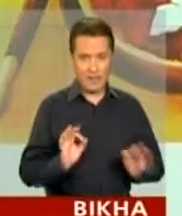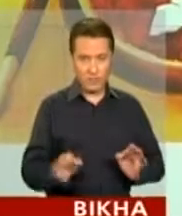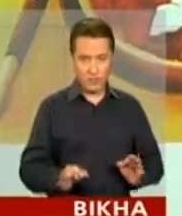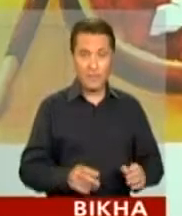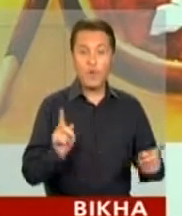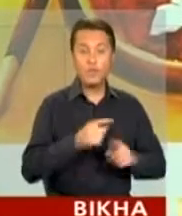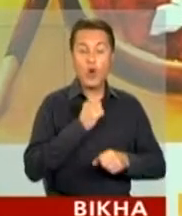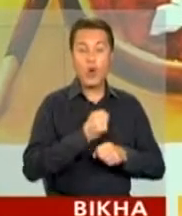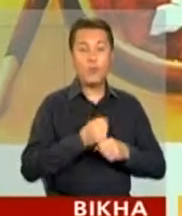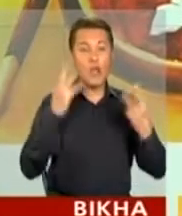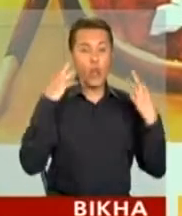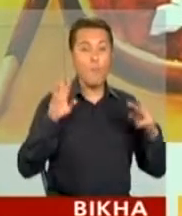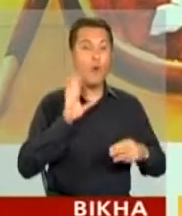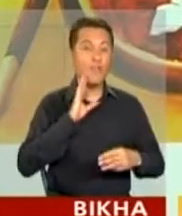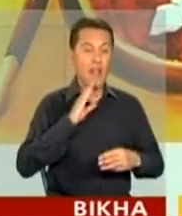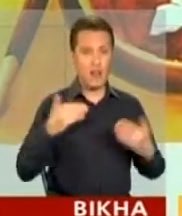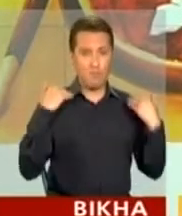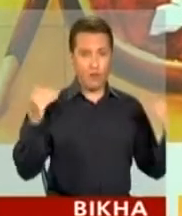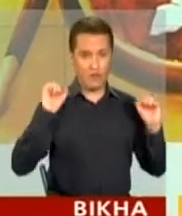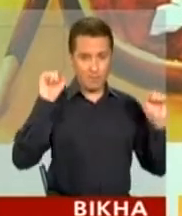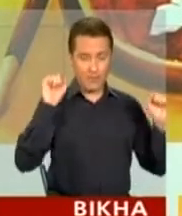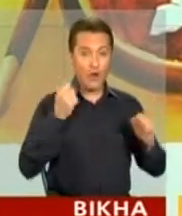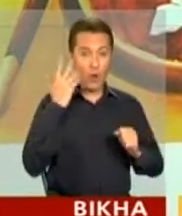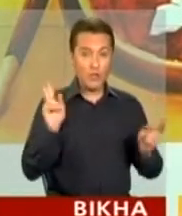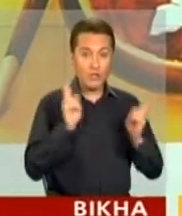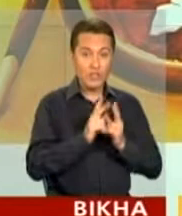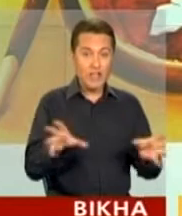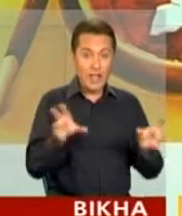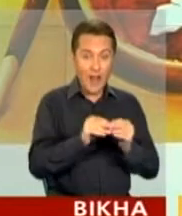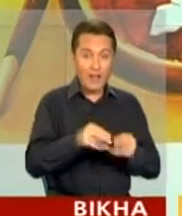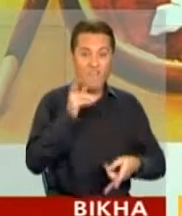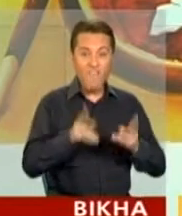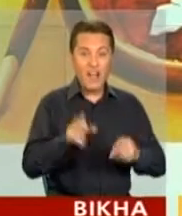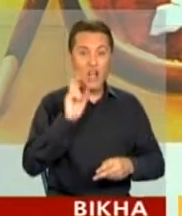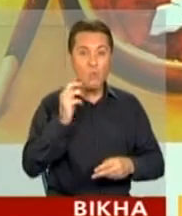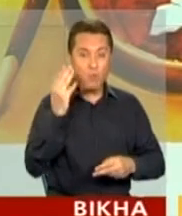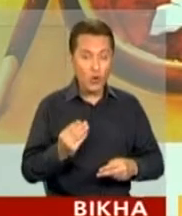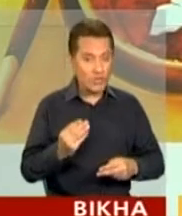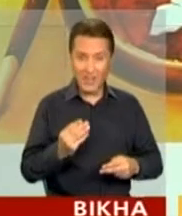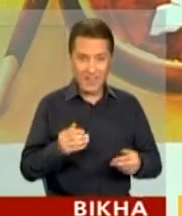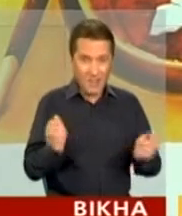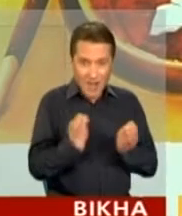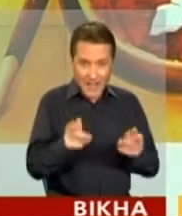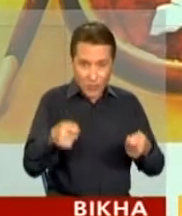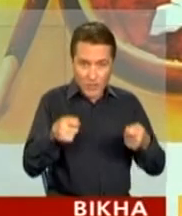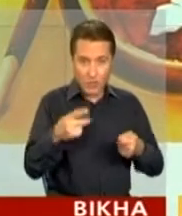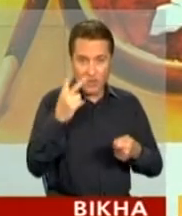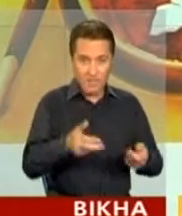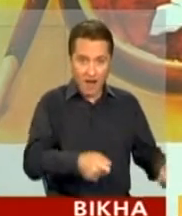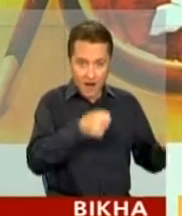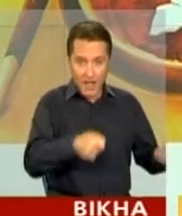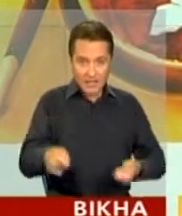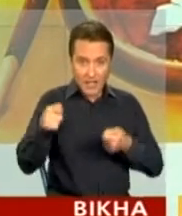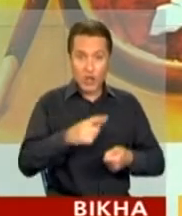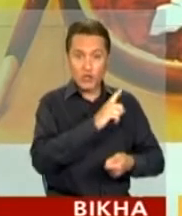Що роблять моделі та бодібілдери, коли зустрічаються разом? Варять борщ. І не маленьку каструльку, а два казани по 100